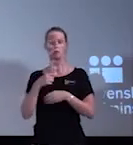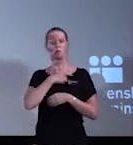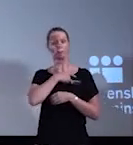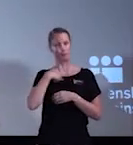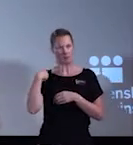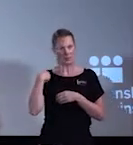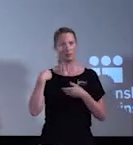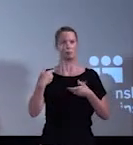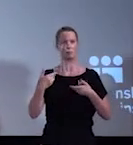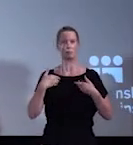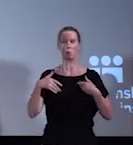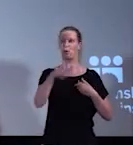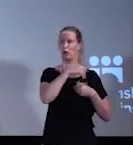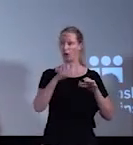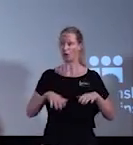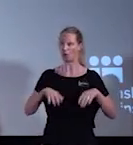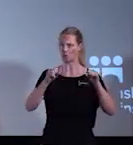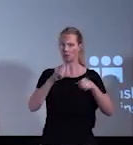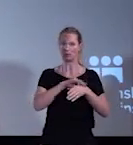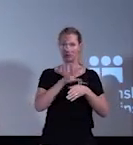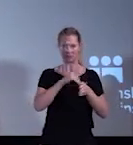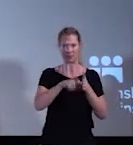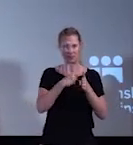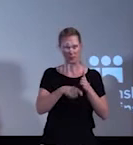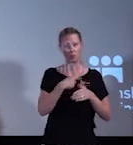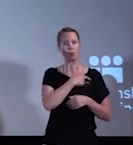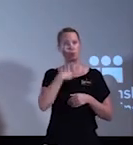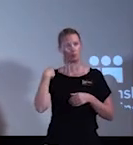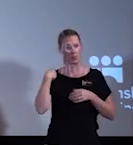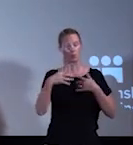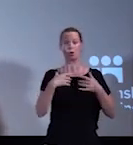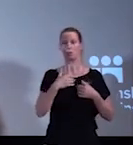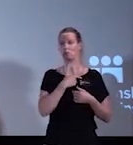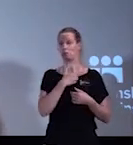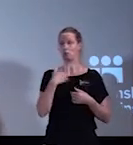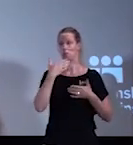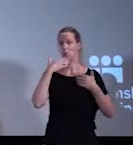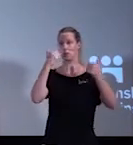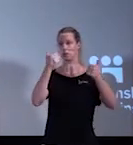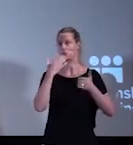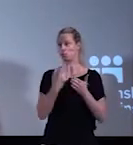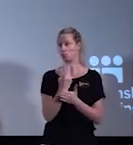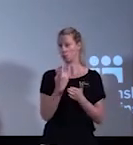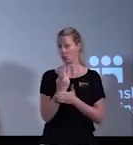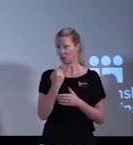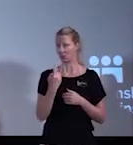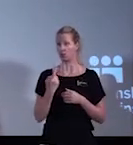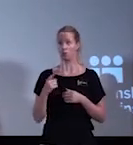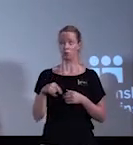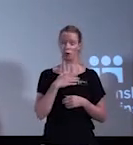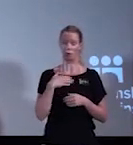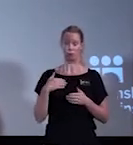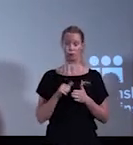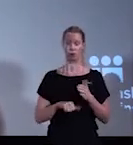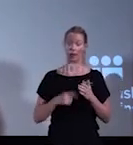få hela uppdraget för svensk film och det ska vi göra så bra som möjligt. Sen för vår del är ju